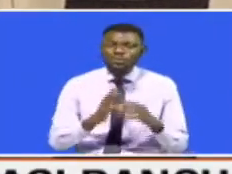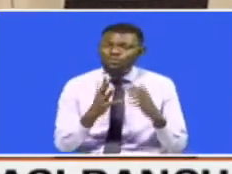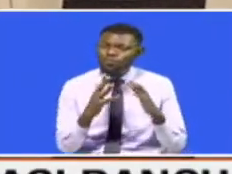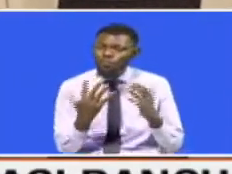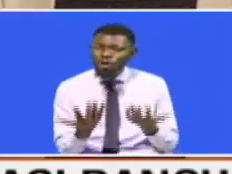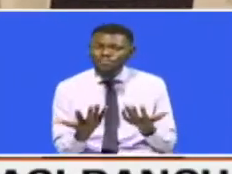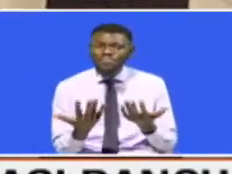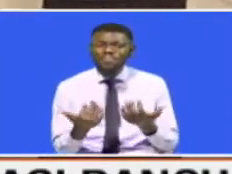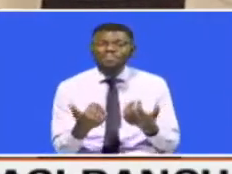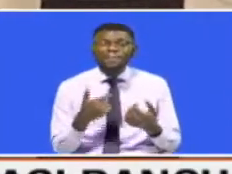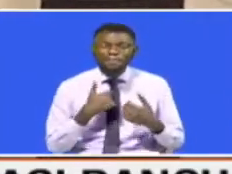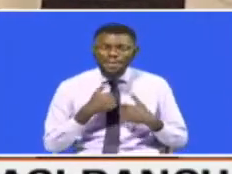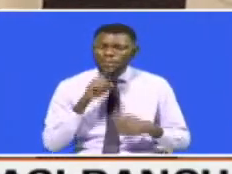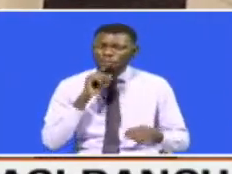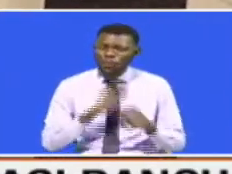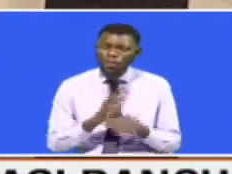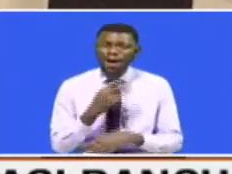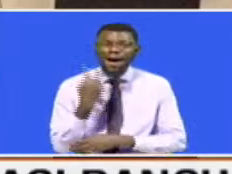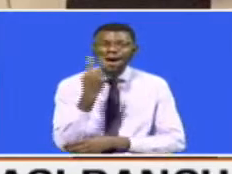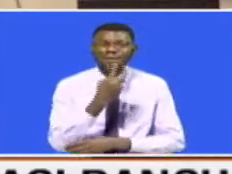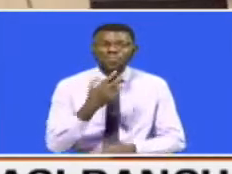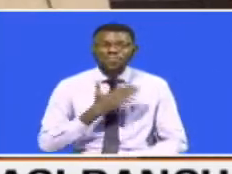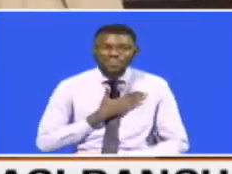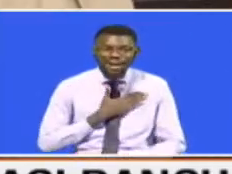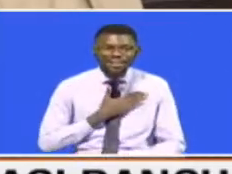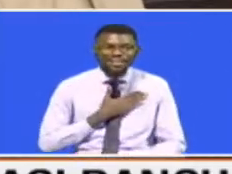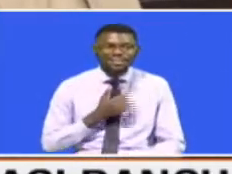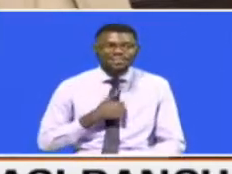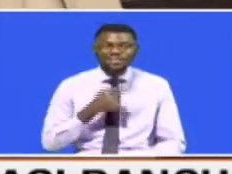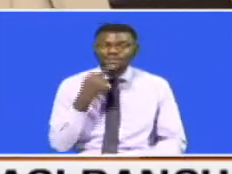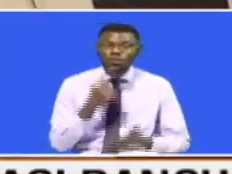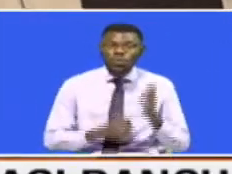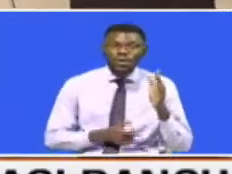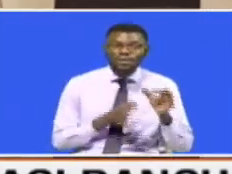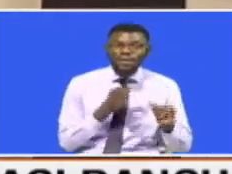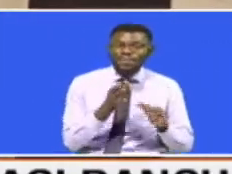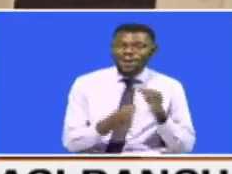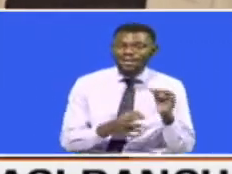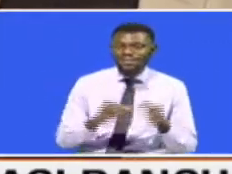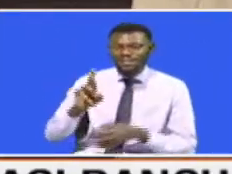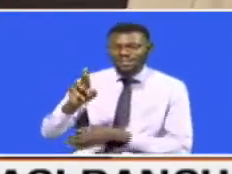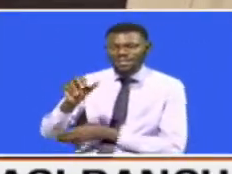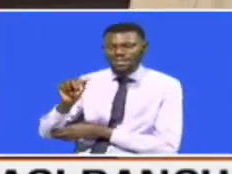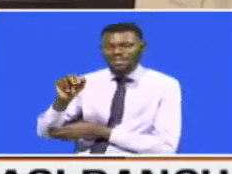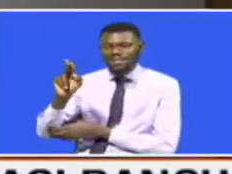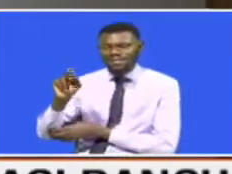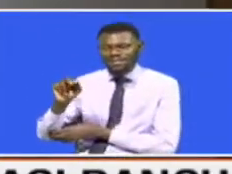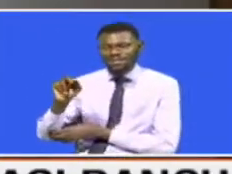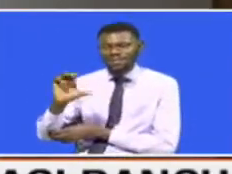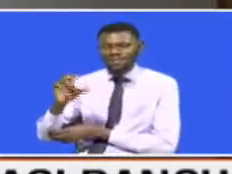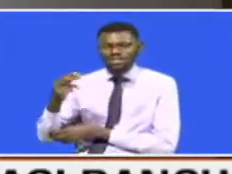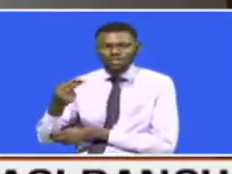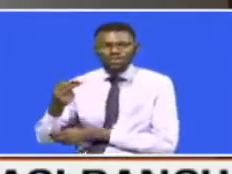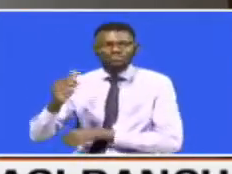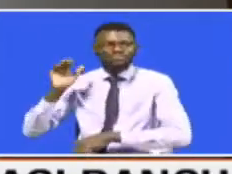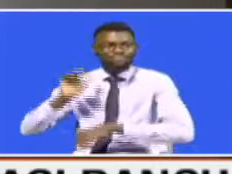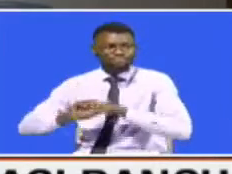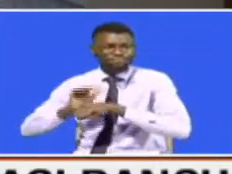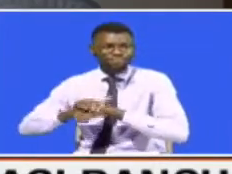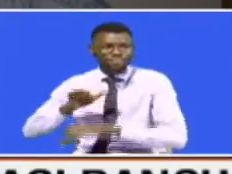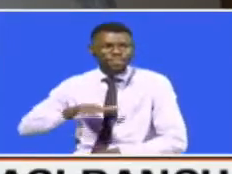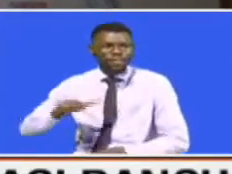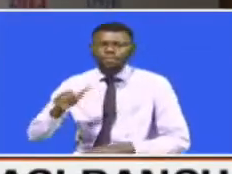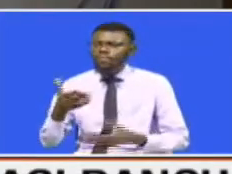ni kutoka kwa mdomo yangu na nafsi yangu, ya kwamba Embakasi Ranching itakuwa mahali pazuri pa